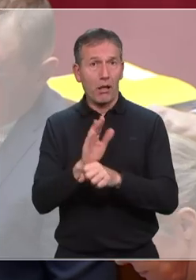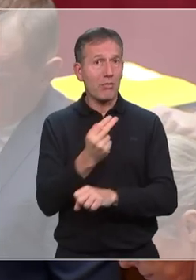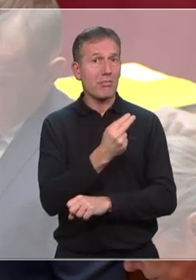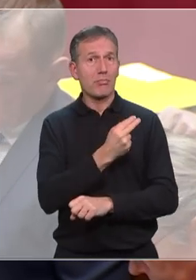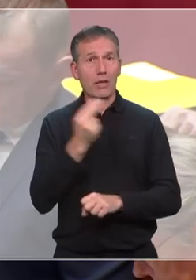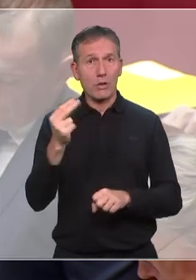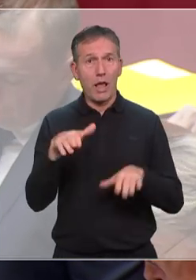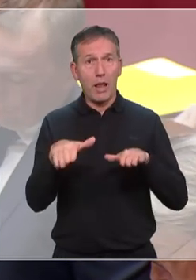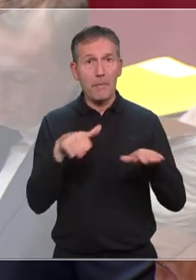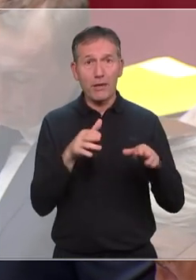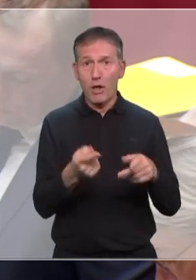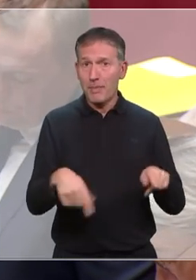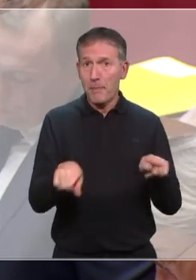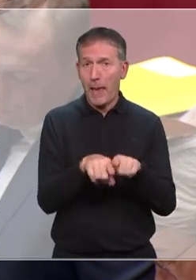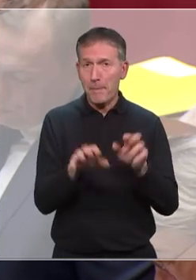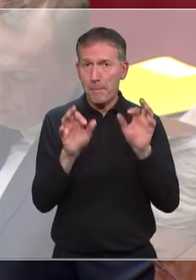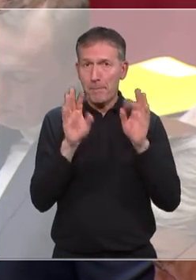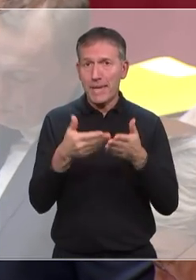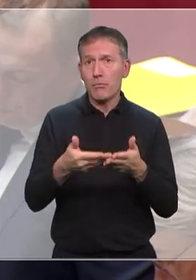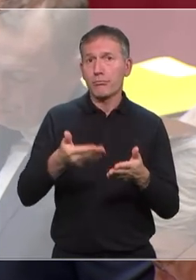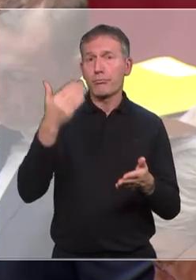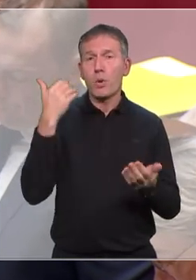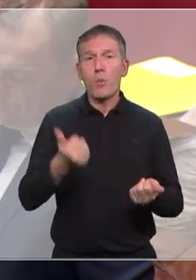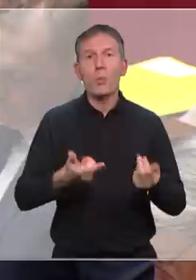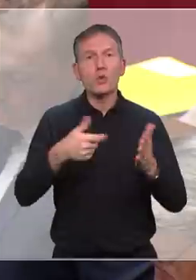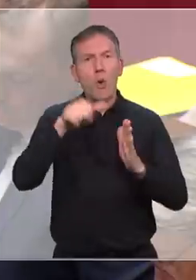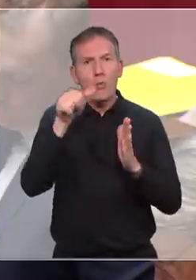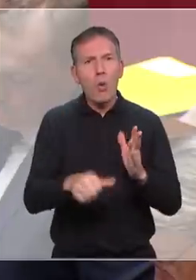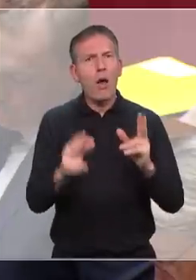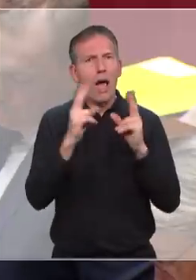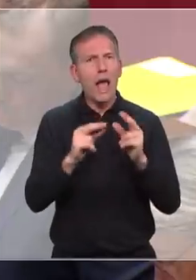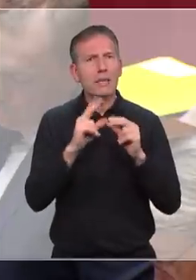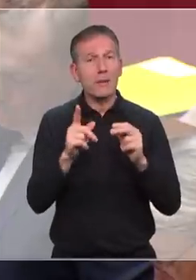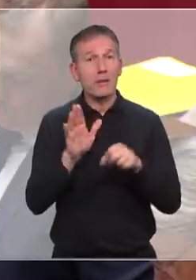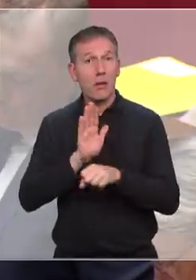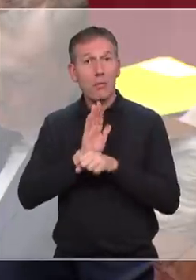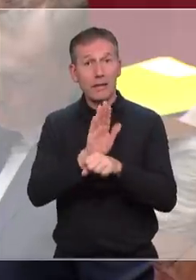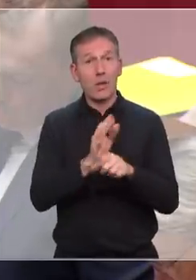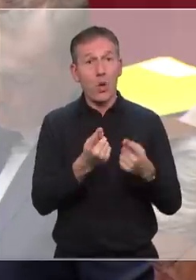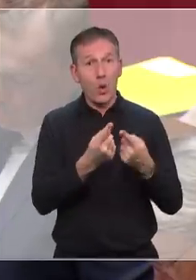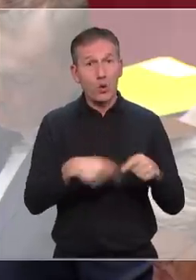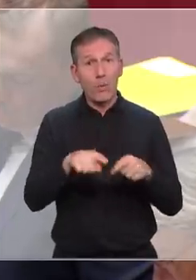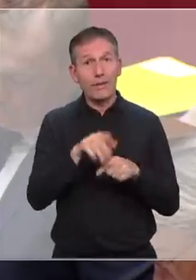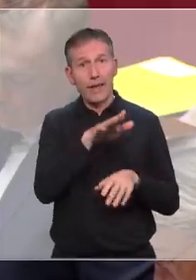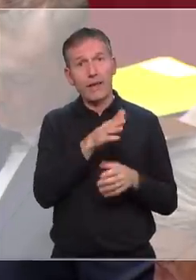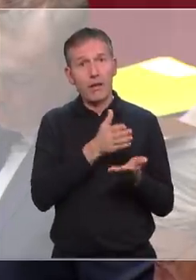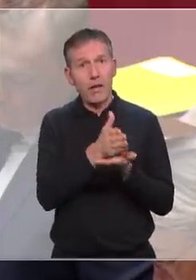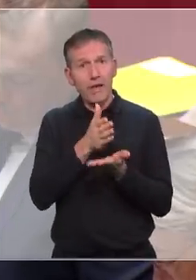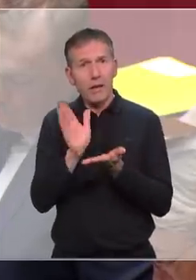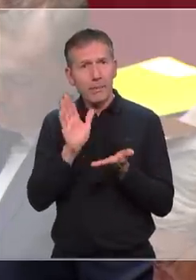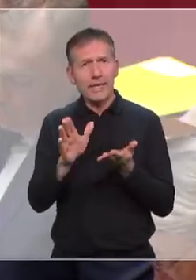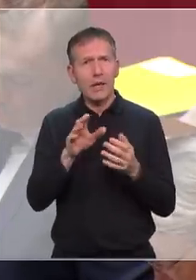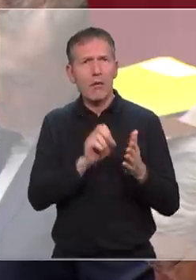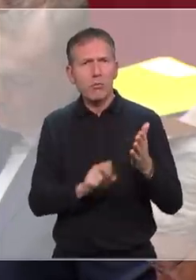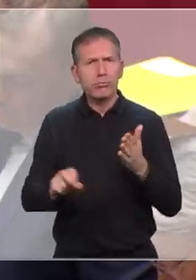méthode qui est exactement celle que nous avons décrite depuis des mois, la présentation par le comité d'orientation des infrastructures après un tour de